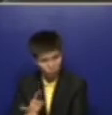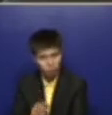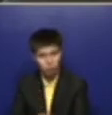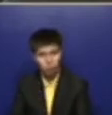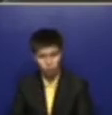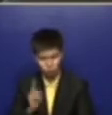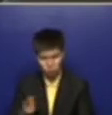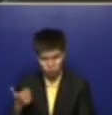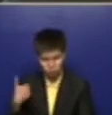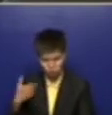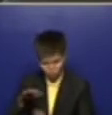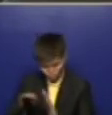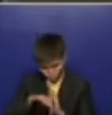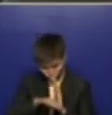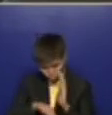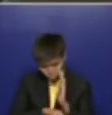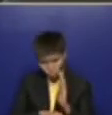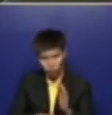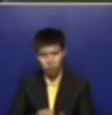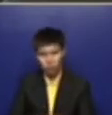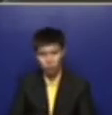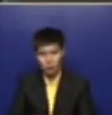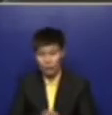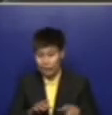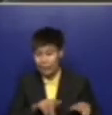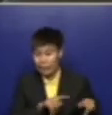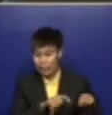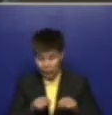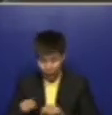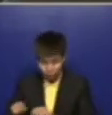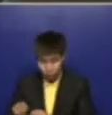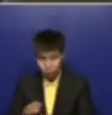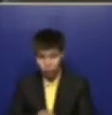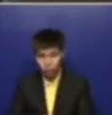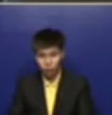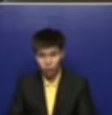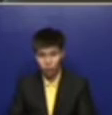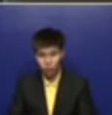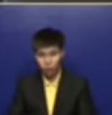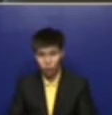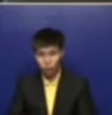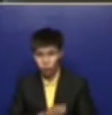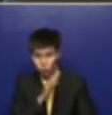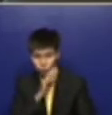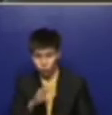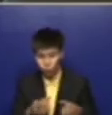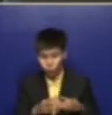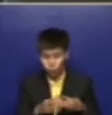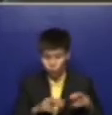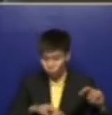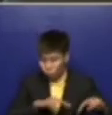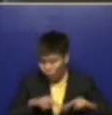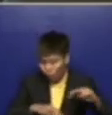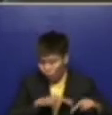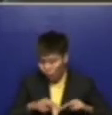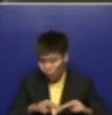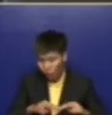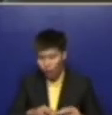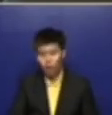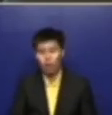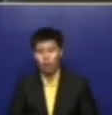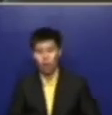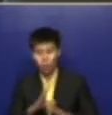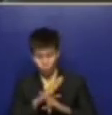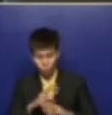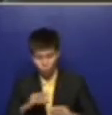แผนการปฏิบัติก็มีทั้งขั้นเตรียมการแล้วก็ขั้นที่จะเข้าไปปฏิบัติการกรณีที่เข้าไปดูแลความสงบเรียบร้อยดูแลผู้